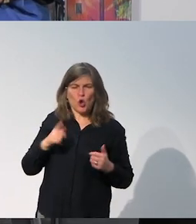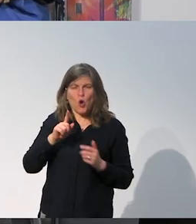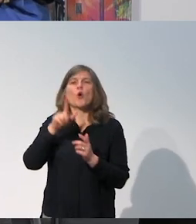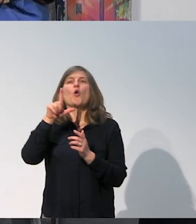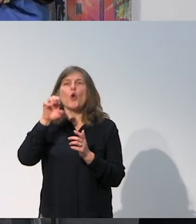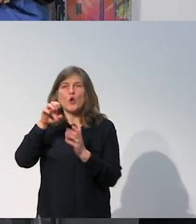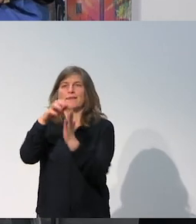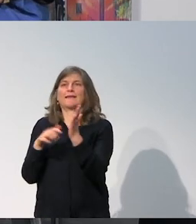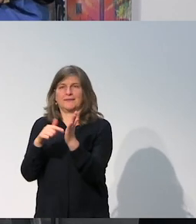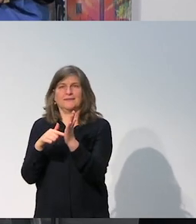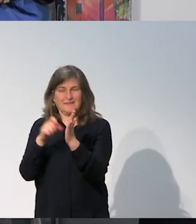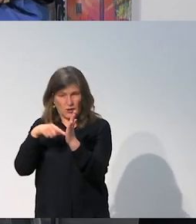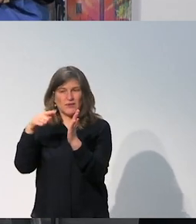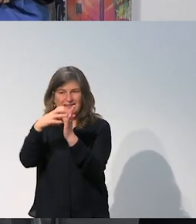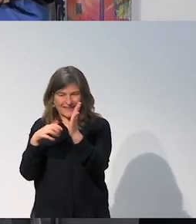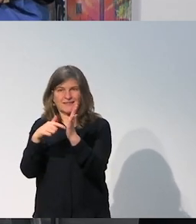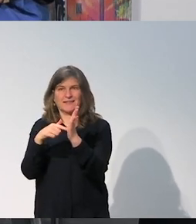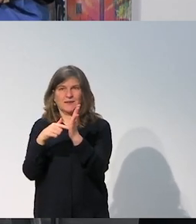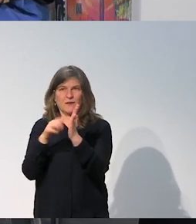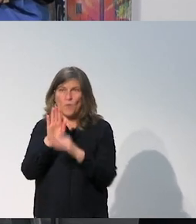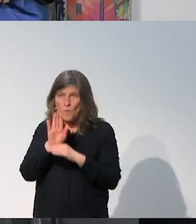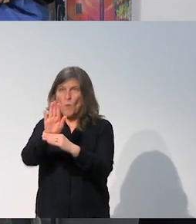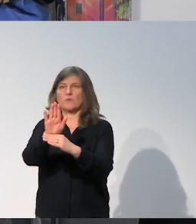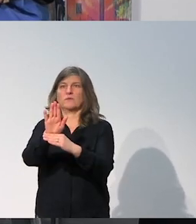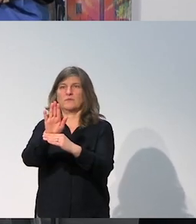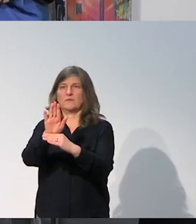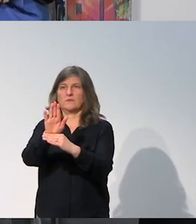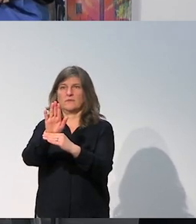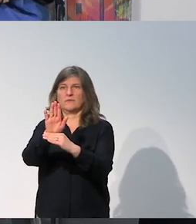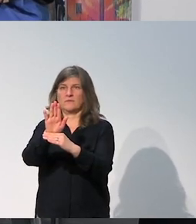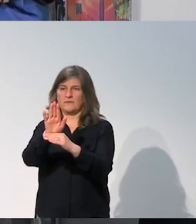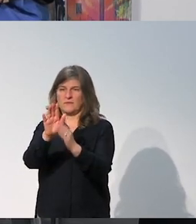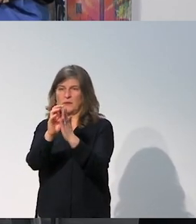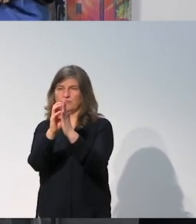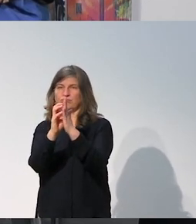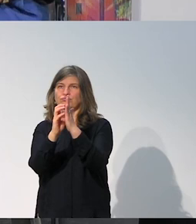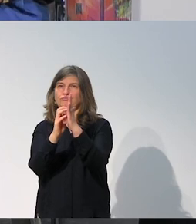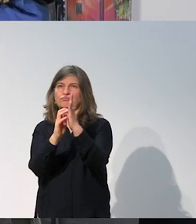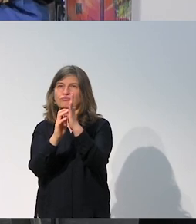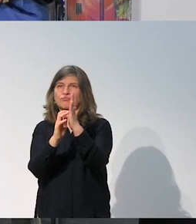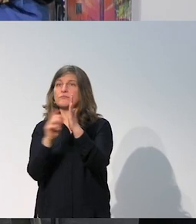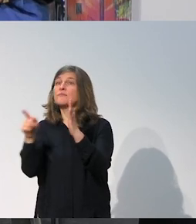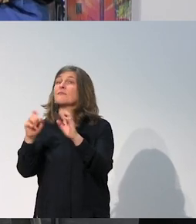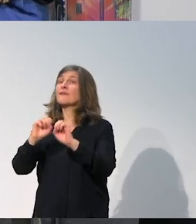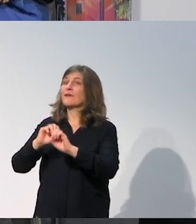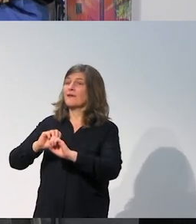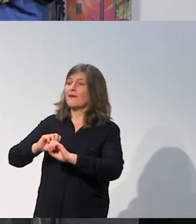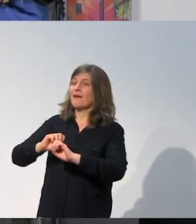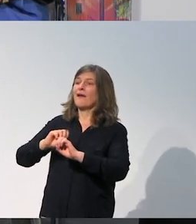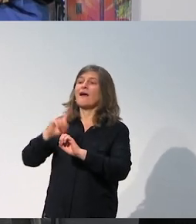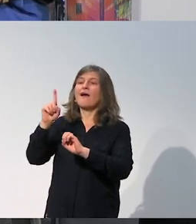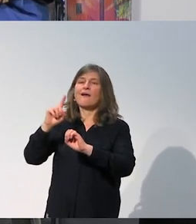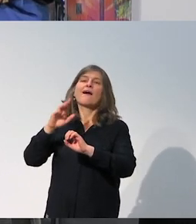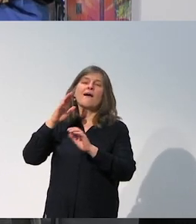texte, hein, le déroulé organique du texte précise d'emblée que Claire, enfin la fille du milieu, on